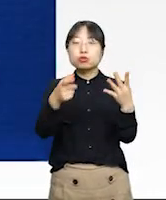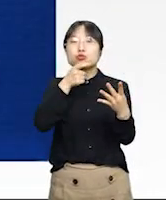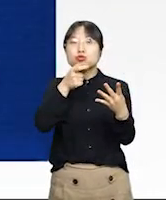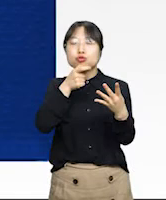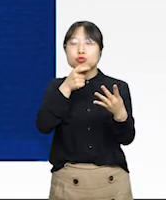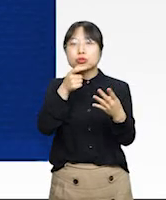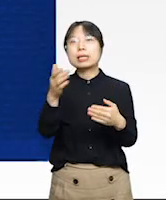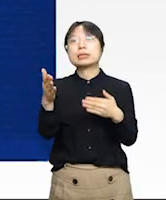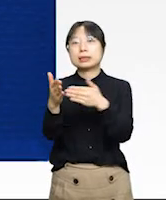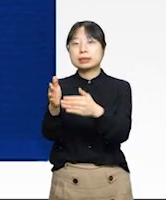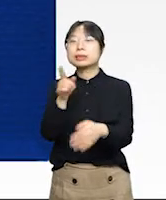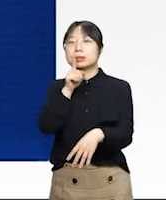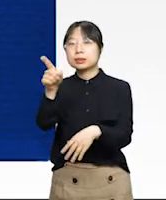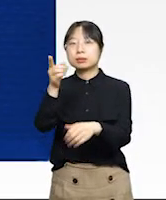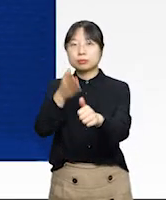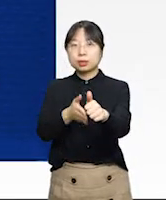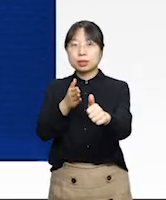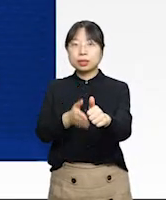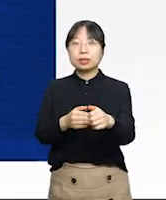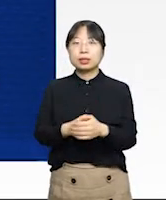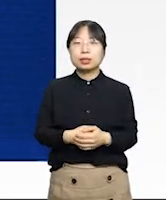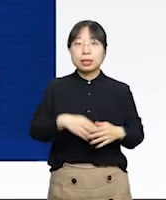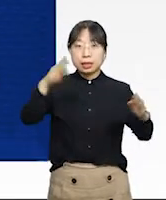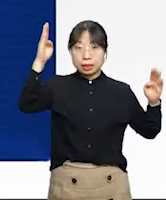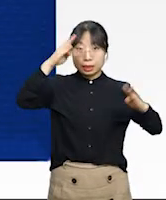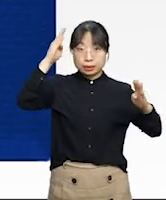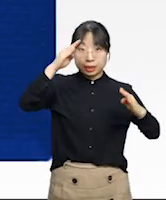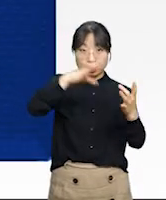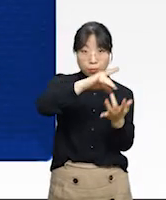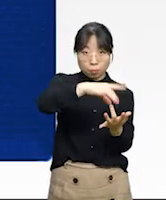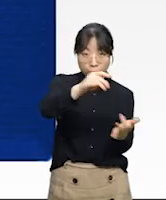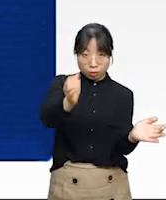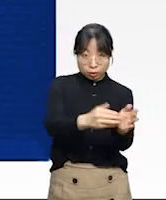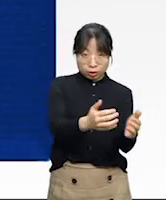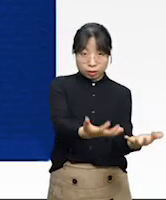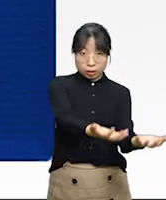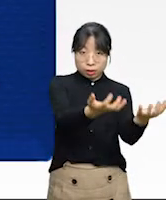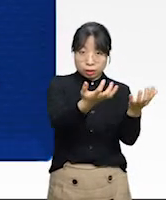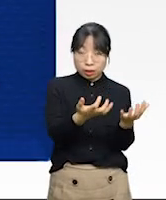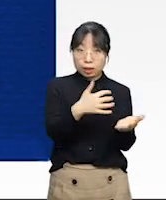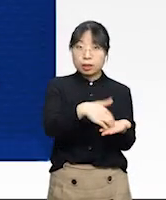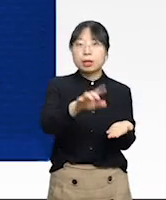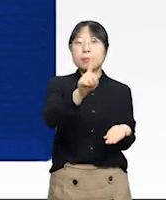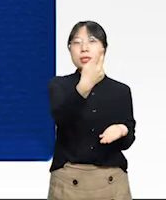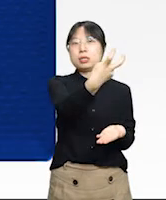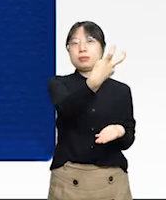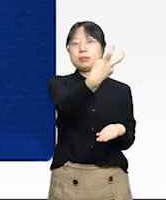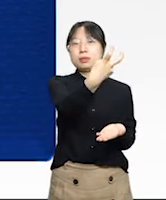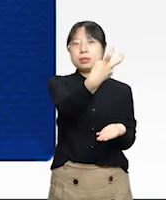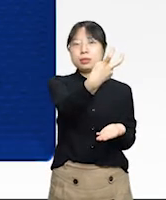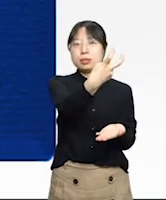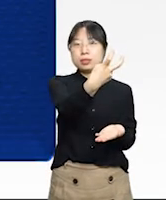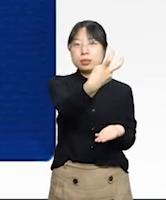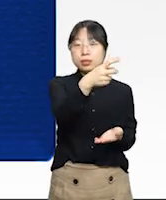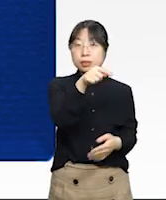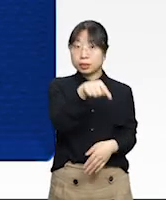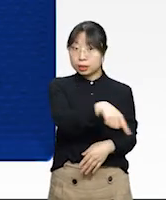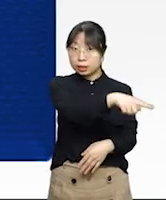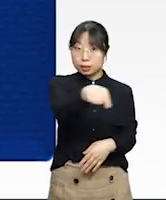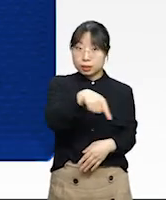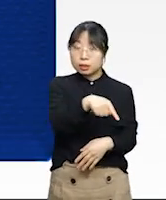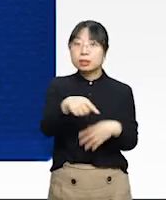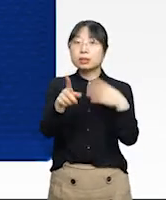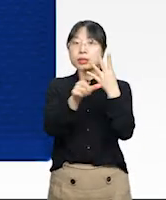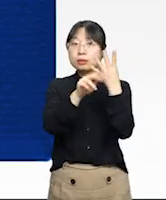수요일까지입니다. 신중년학교 교육생은 총 7개 과정 120명을 모집할 예정이며 선발된 교육생은